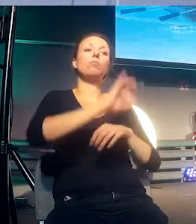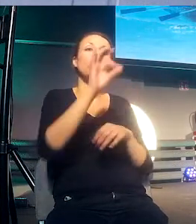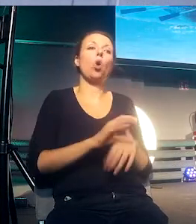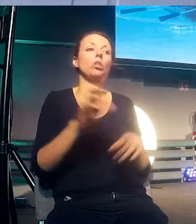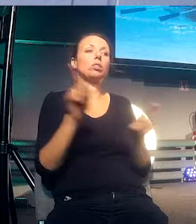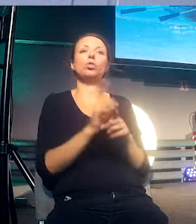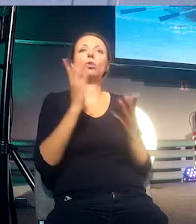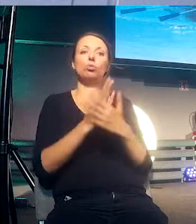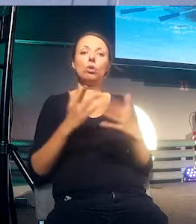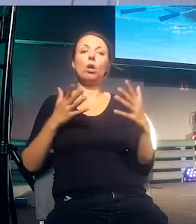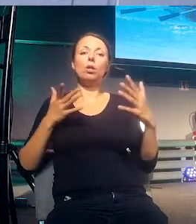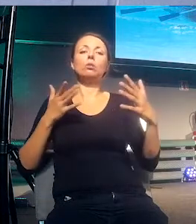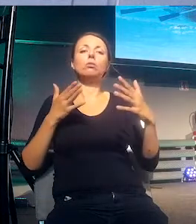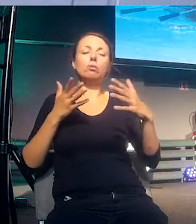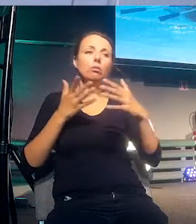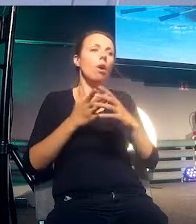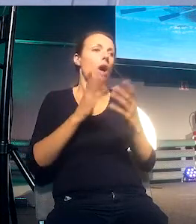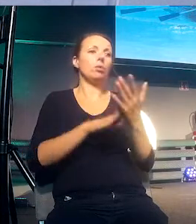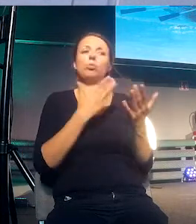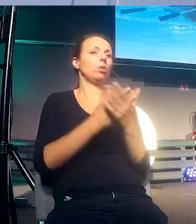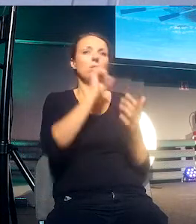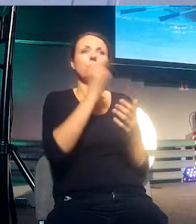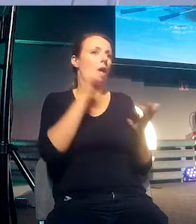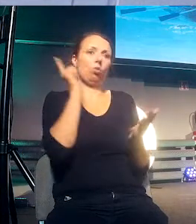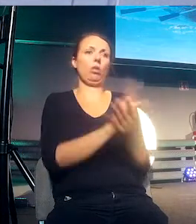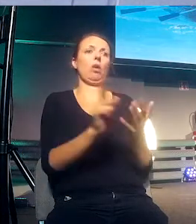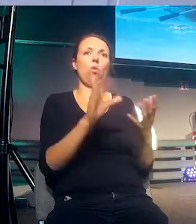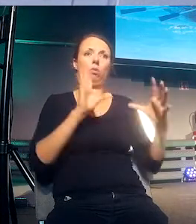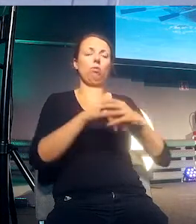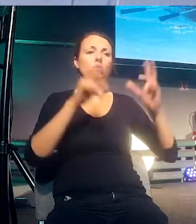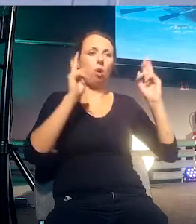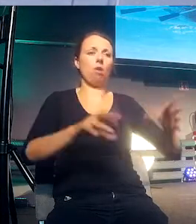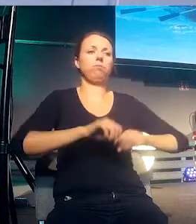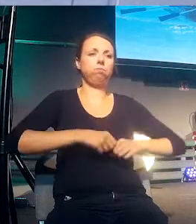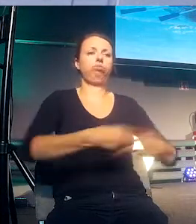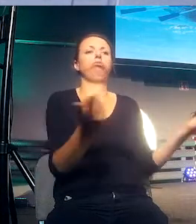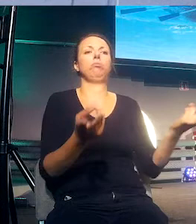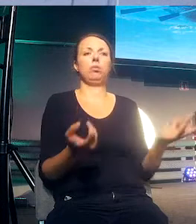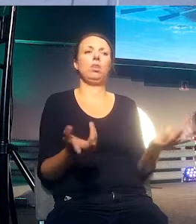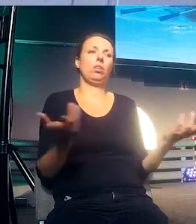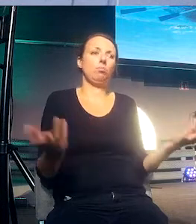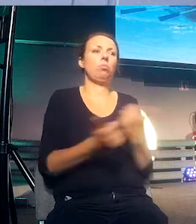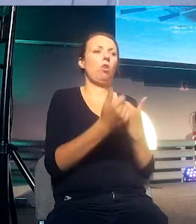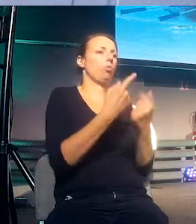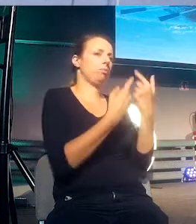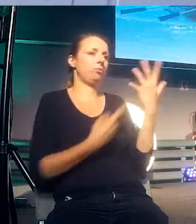Dribbla, nigdy nie zostały wdrożone, bo po prostu nie mogło to się wydarzyć.